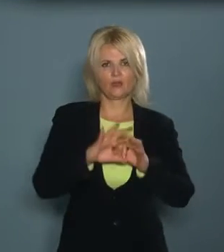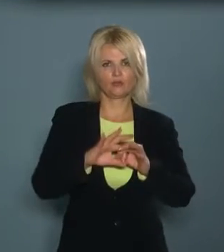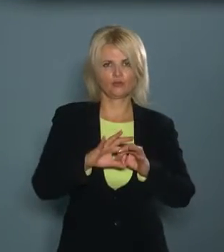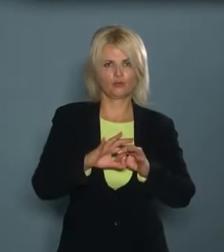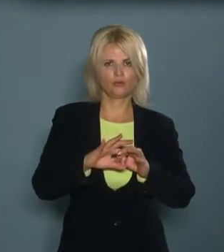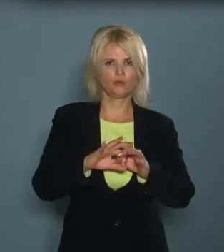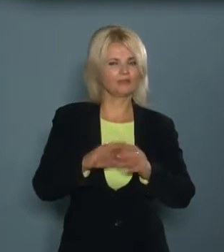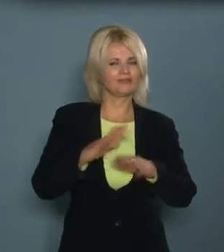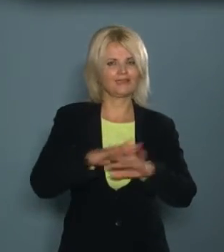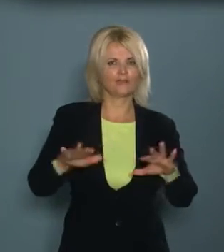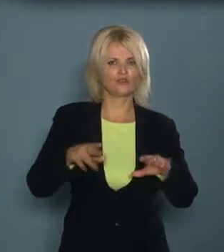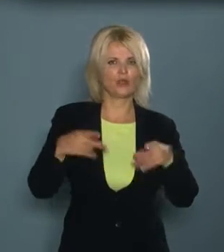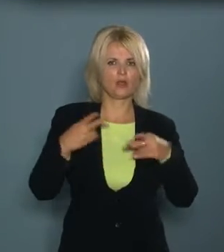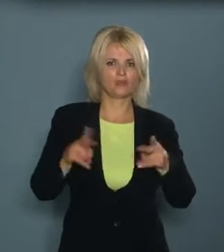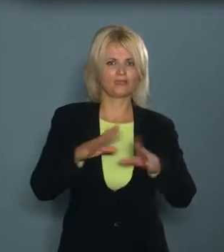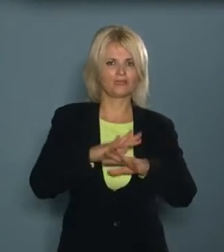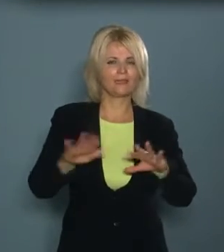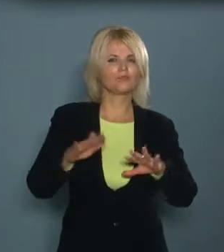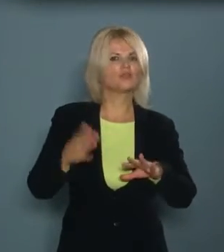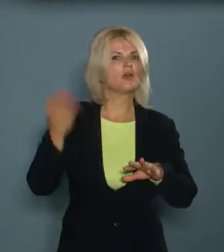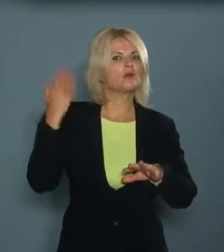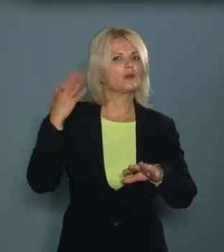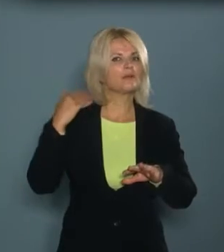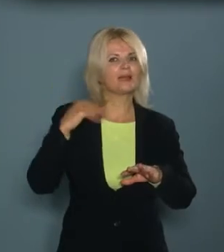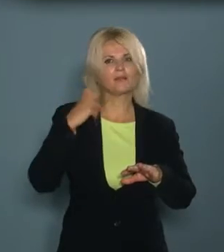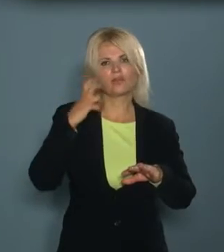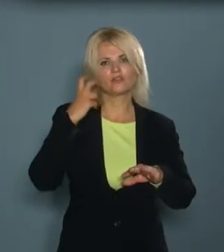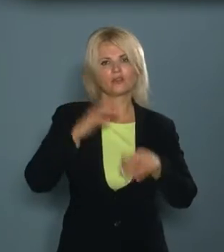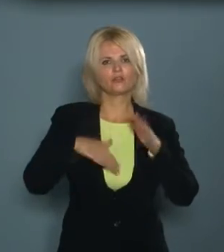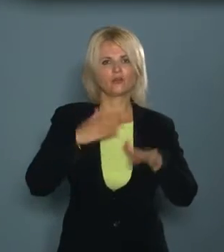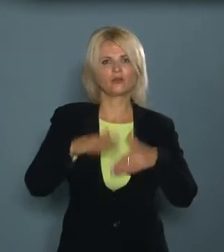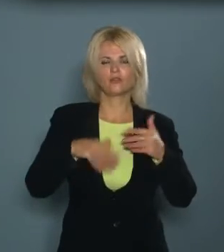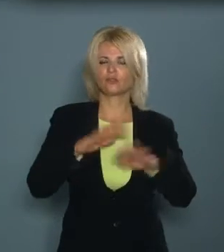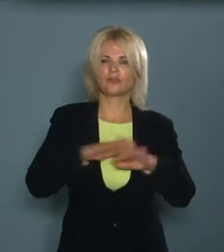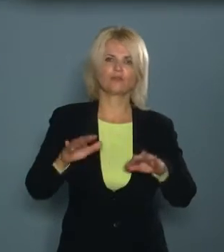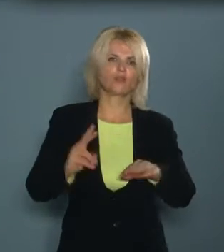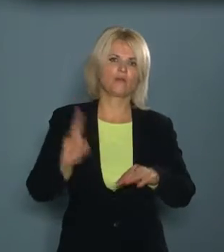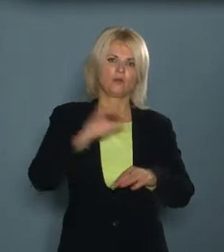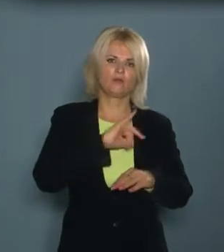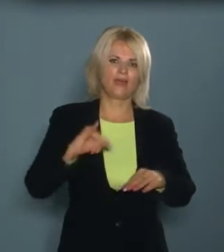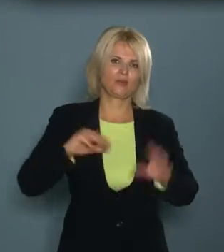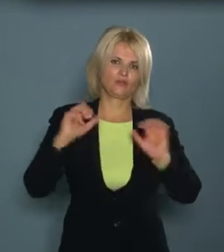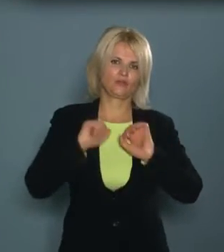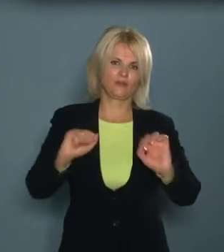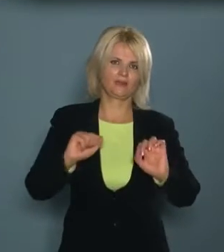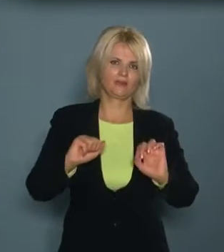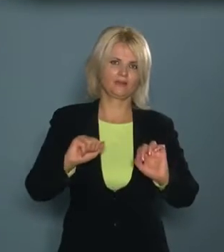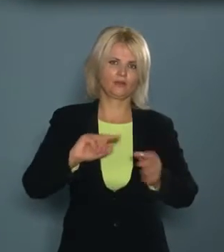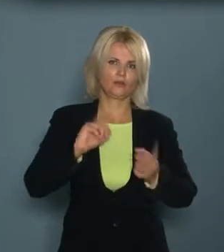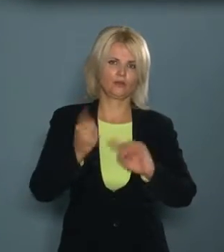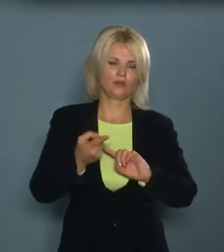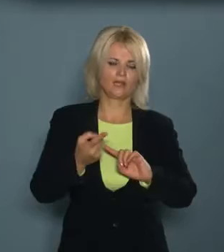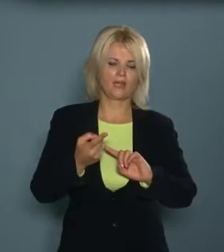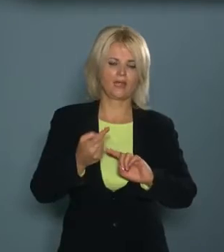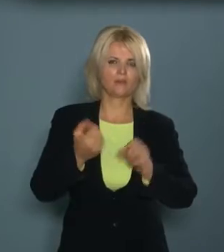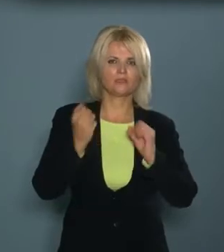Nem csak egy utcát, nem csak egy korabeli Pesterzsébet soroksárt, nem csak fővárost védték, hanem a nehezen